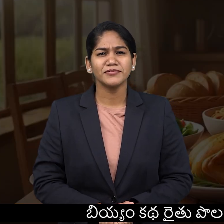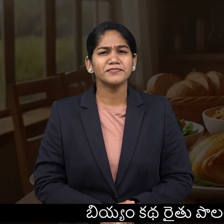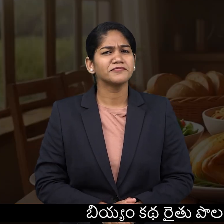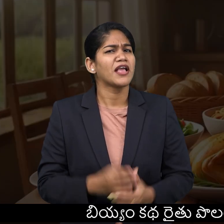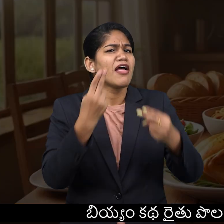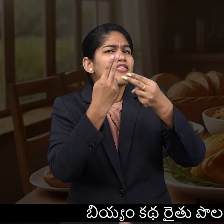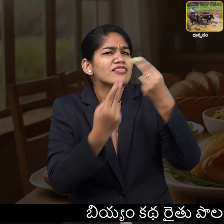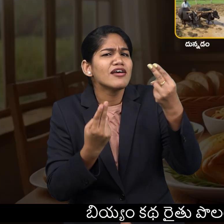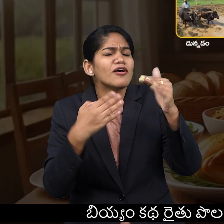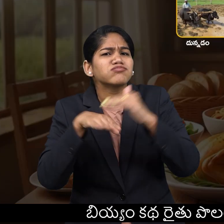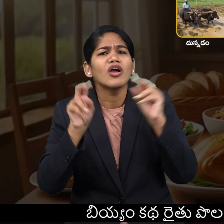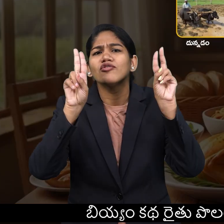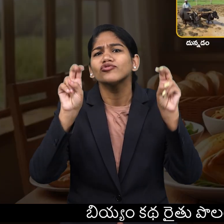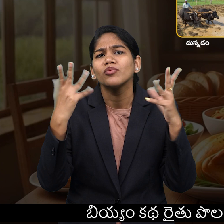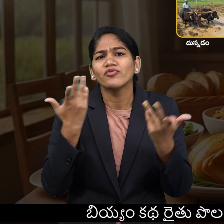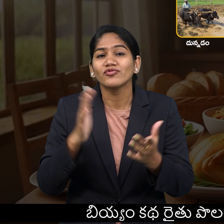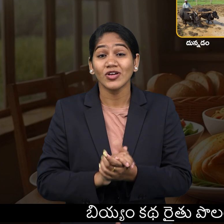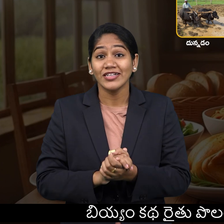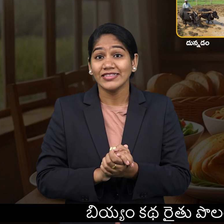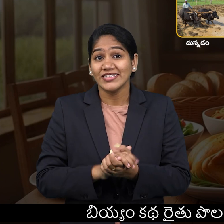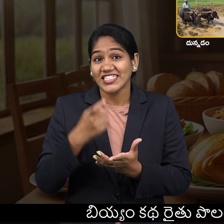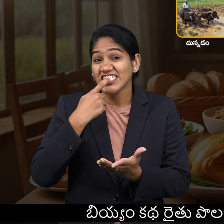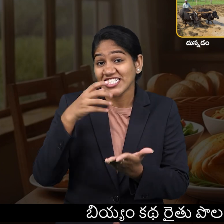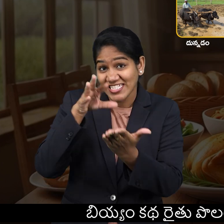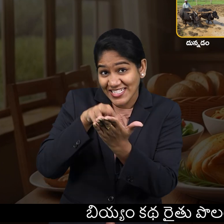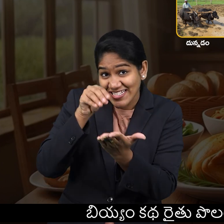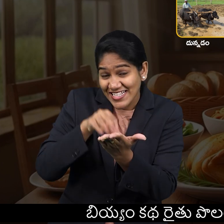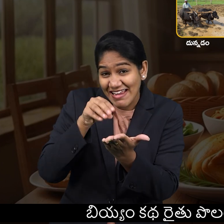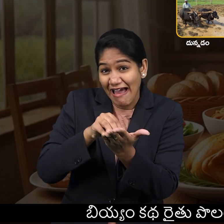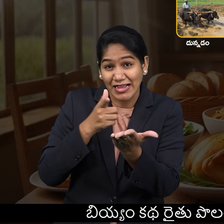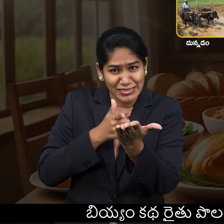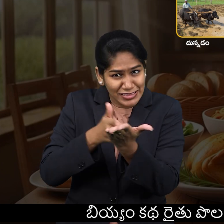బియ్యం కథ రైతు పొలం దున్నడంతో ప్రారంభమవుతుంది.